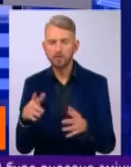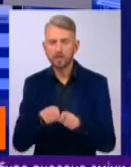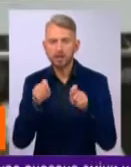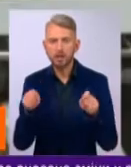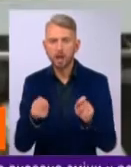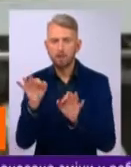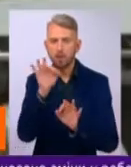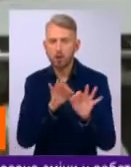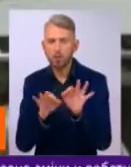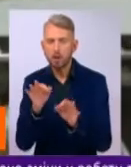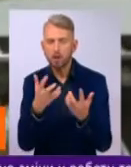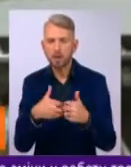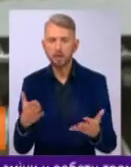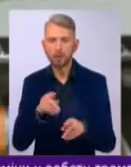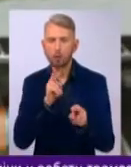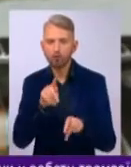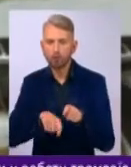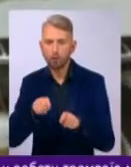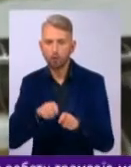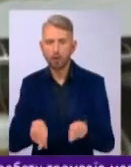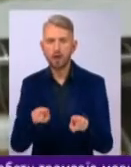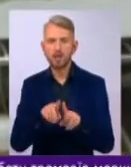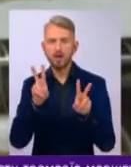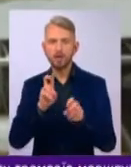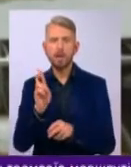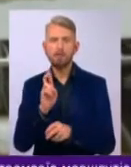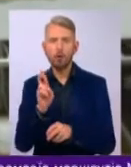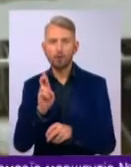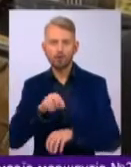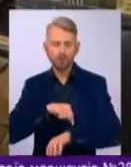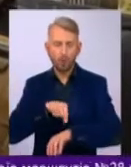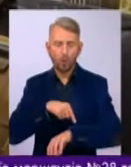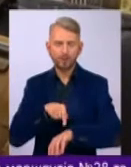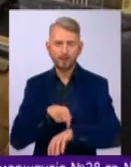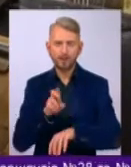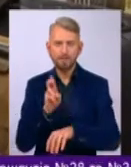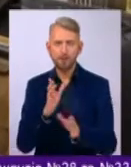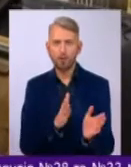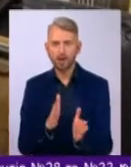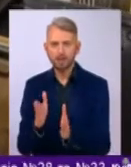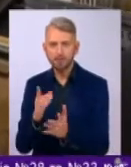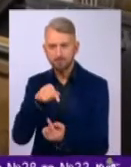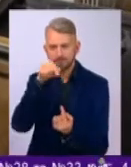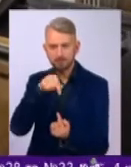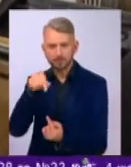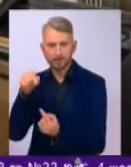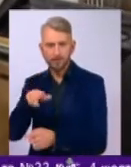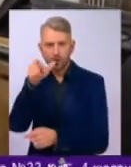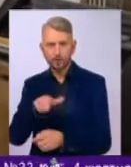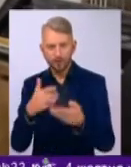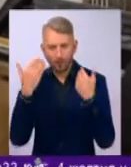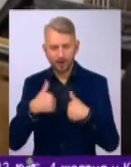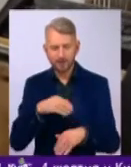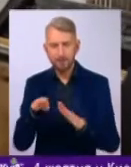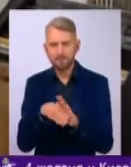молекулярні механізми, які контролюють так званий біологічний годинник біоритми, підлаштовують фізіологічні процеси людського організму